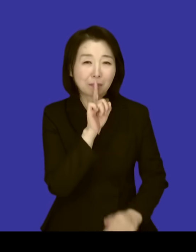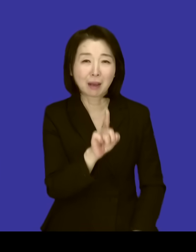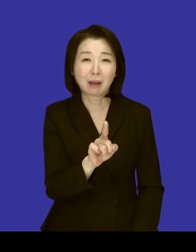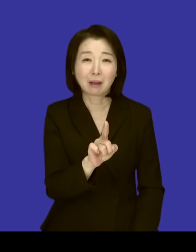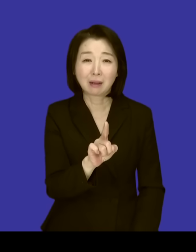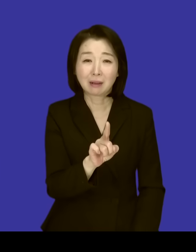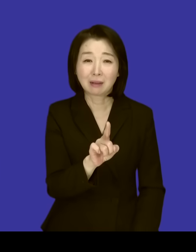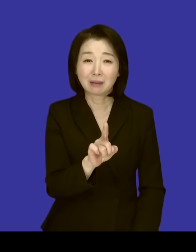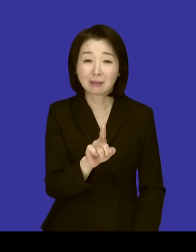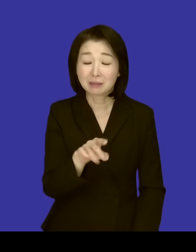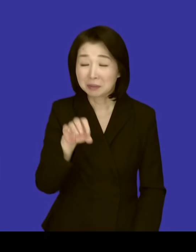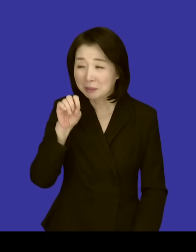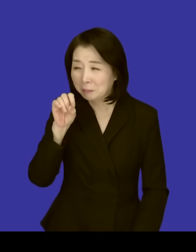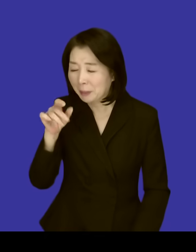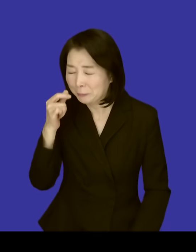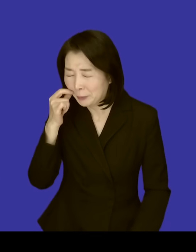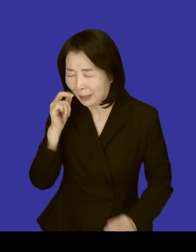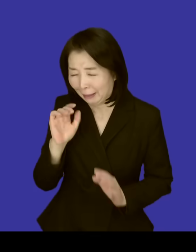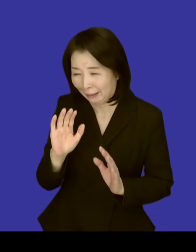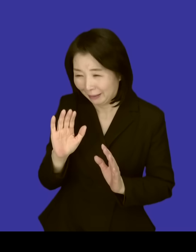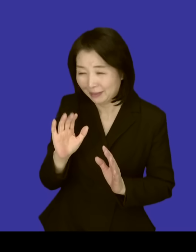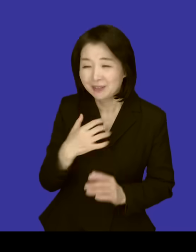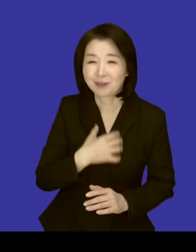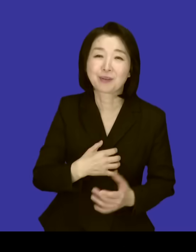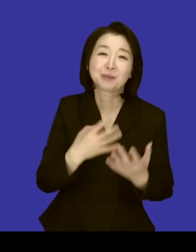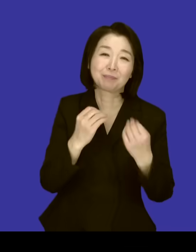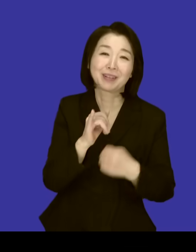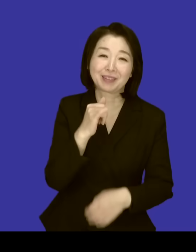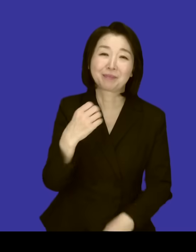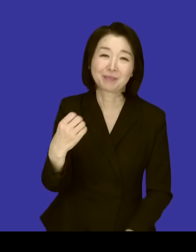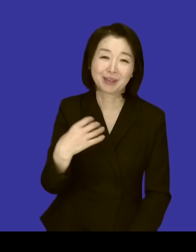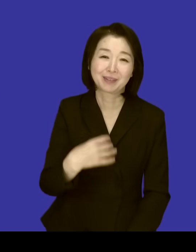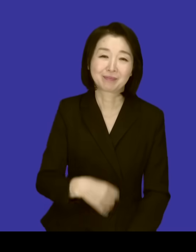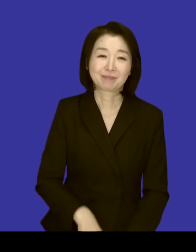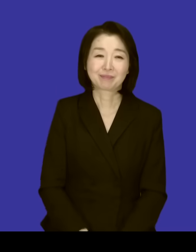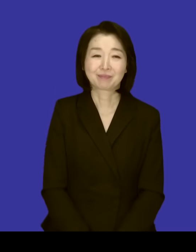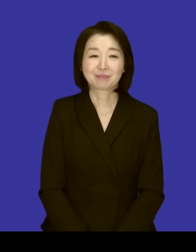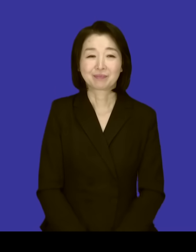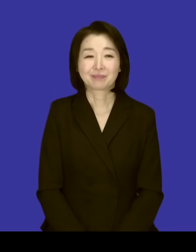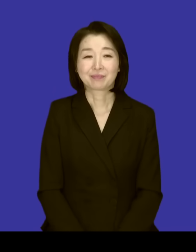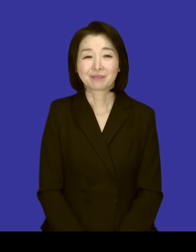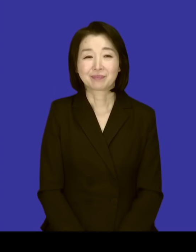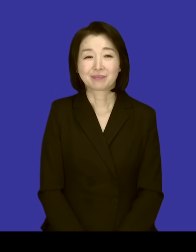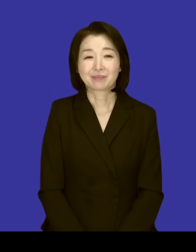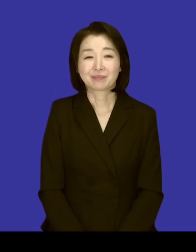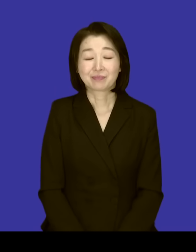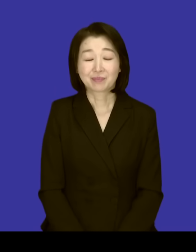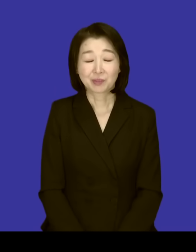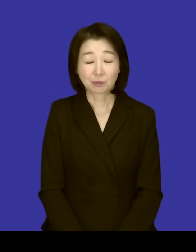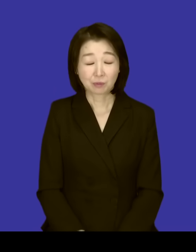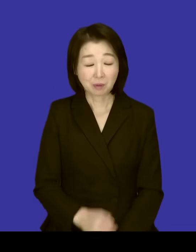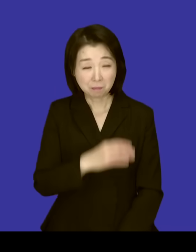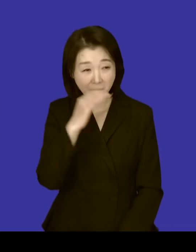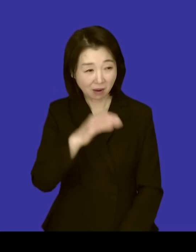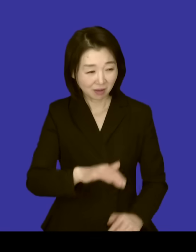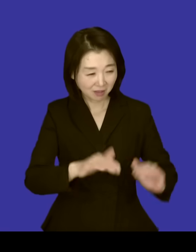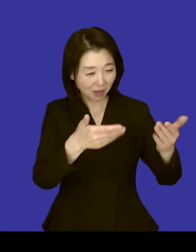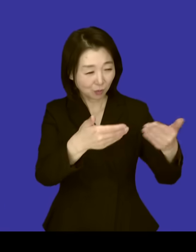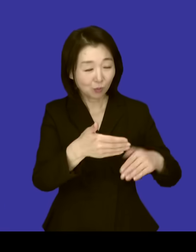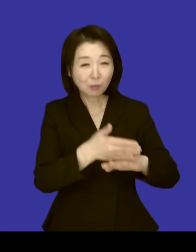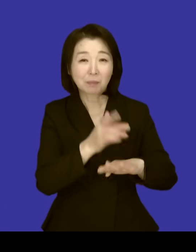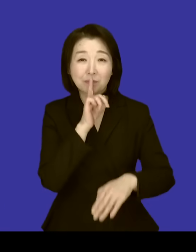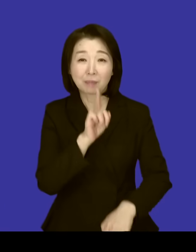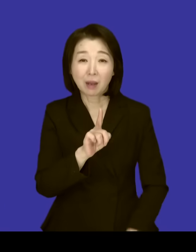내가 뭐라 말은 못했지만은 걱정을 많이 했었다. 그지, 근데 엄마 이제, 걱정하지. 근데 이제 이렇게 잘 자라줘서 고맙다 이렇게 말씀을 해주셨는데